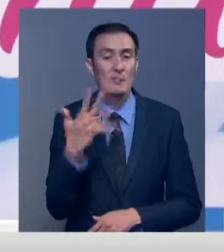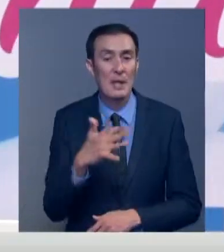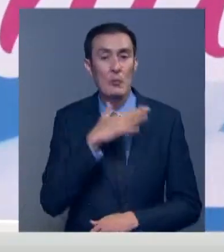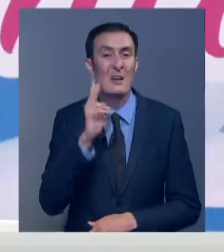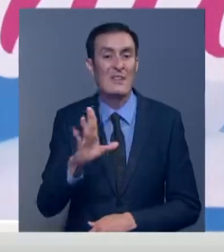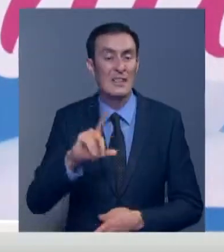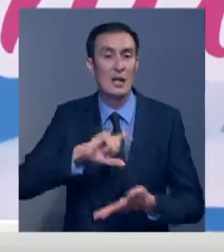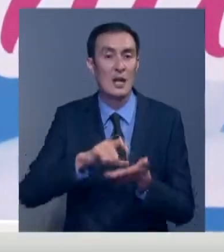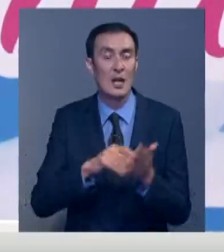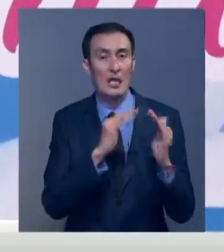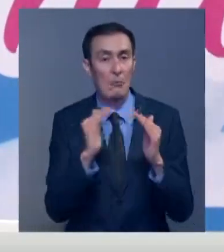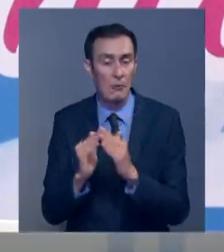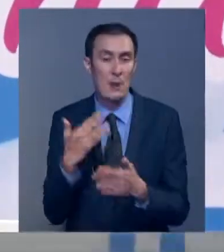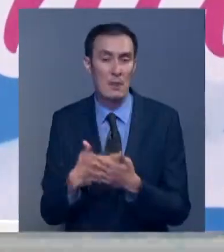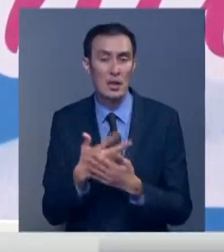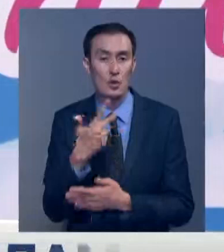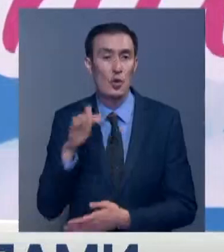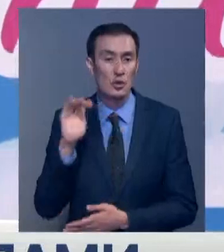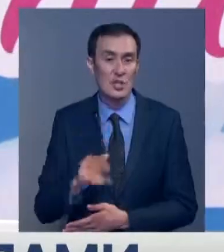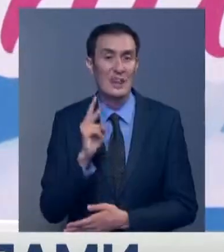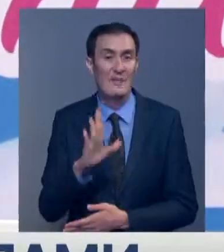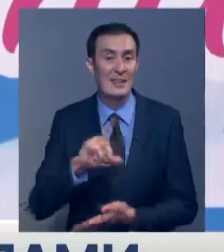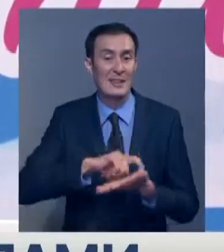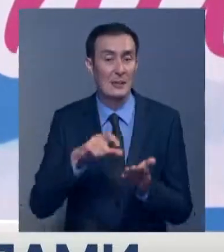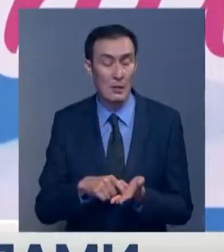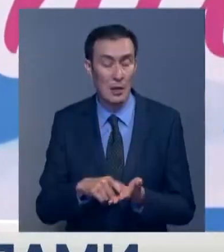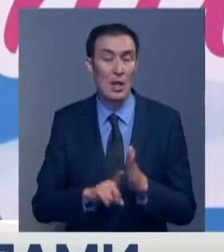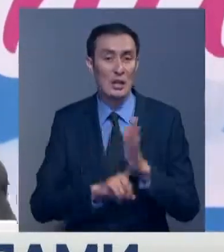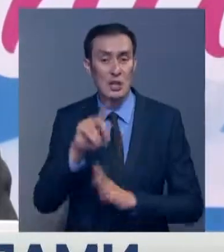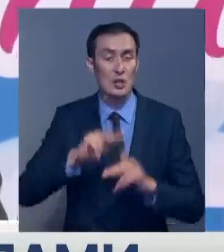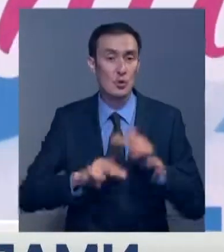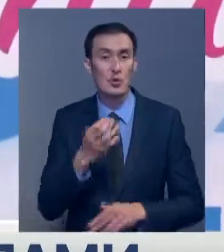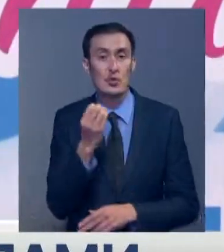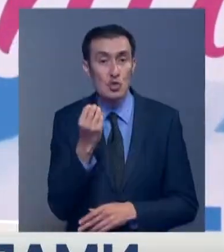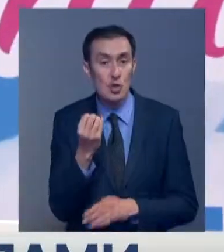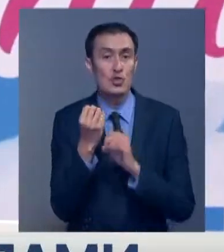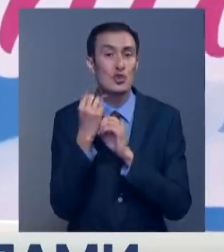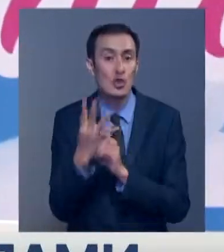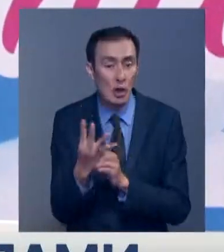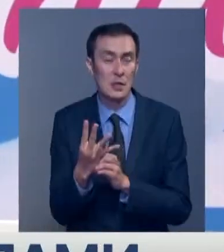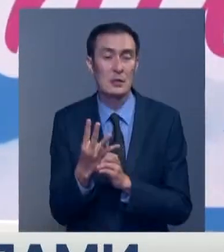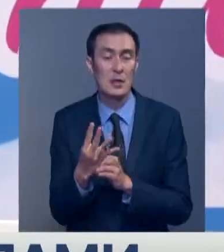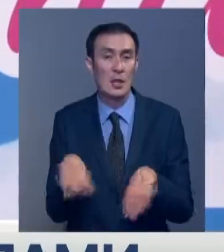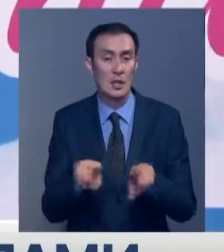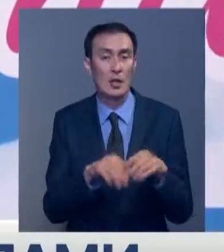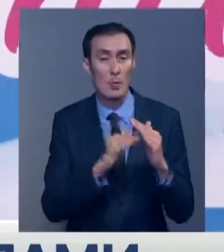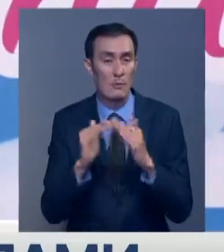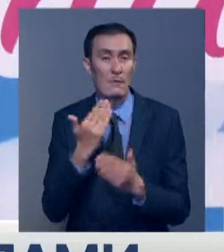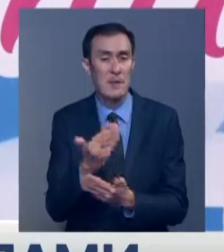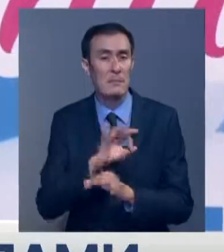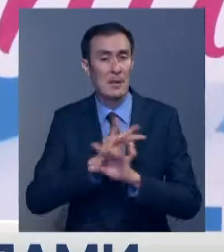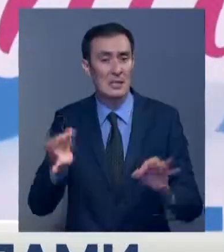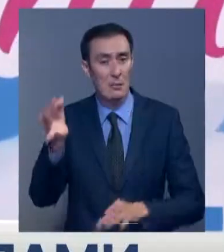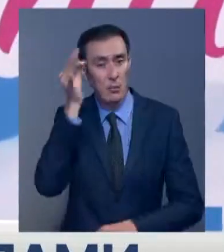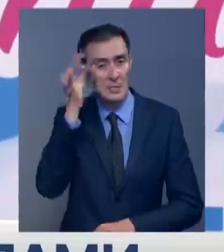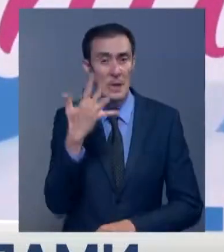многоквартирных домов. Это порядка 3000 квартир. Начали строить еще 14. Вы все прекрасно помните,